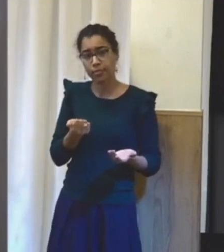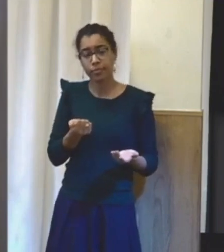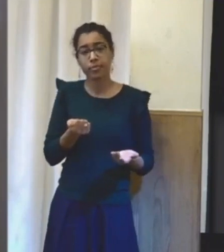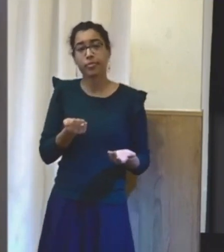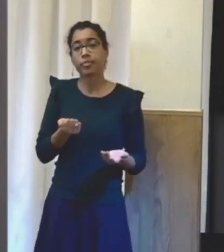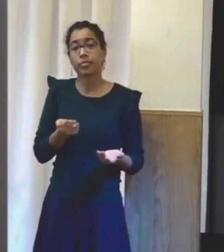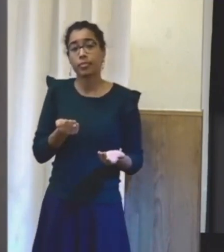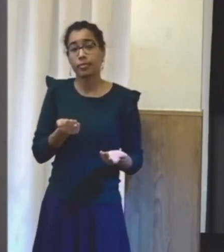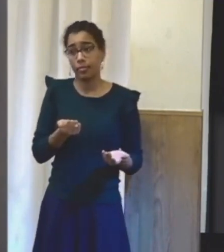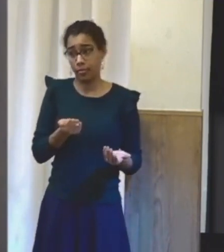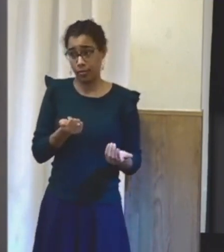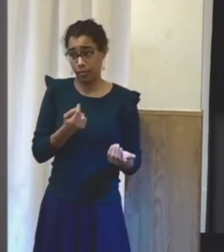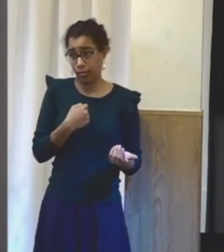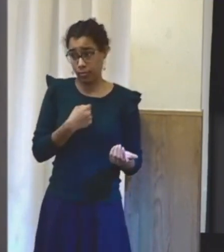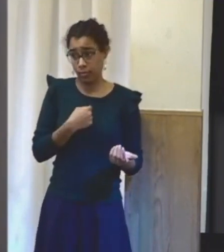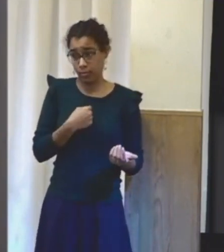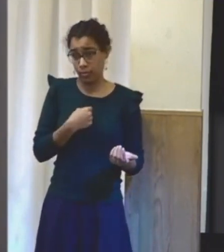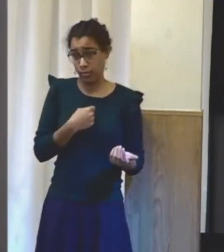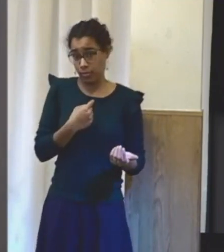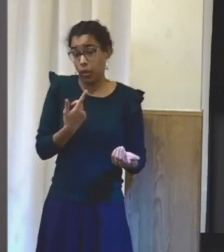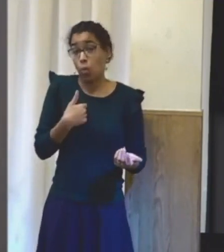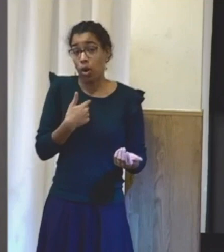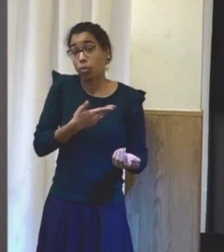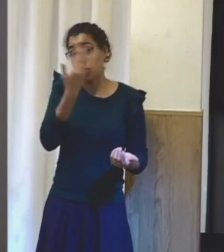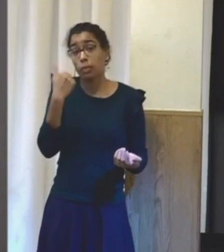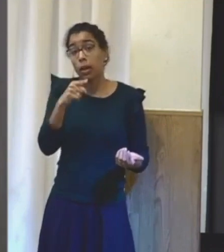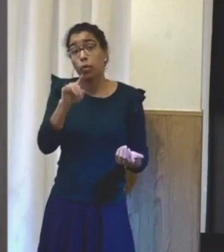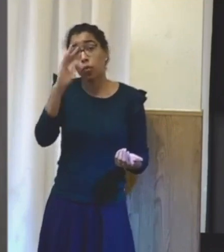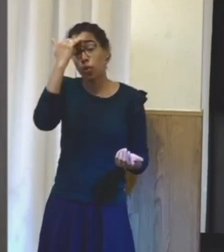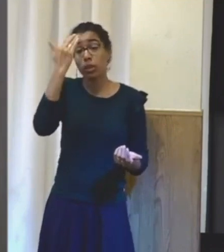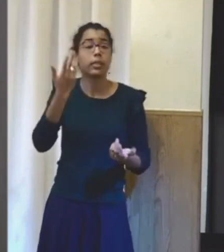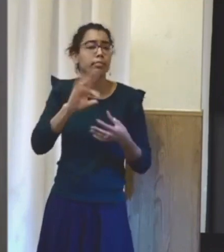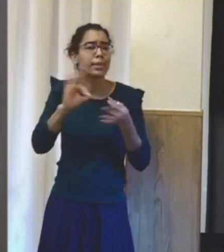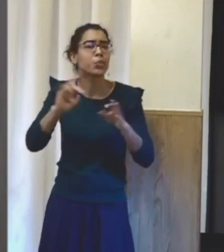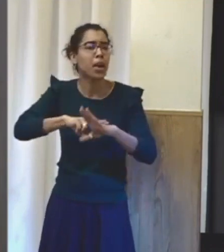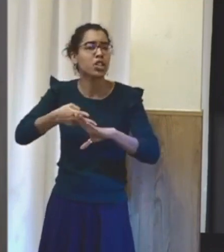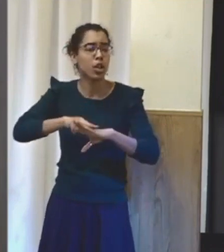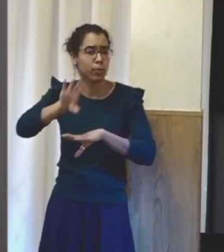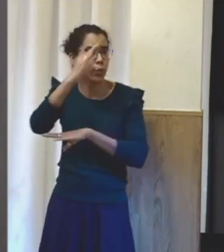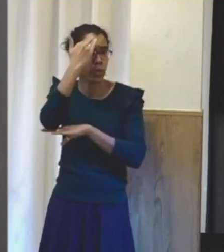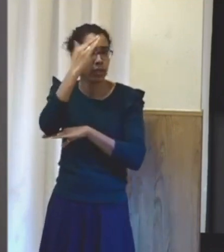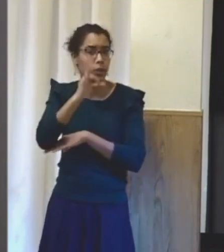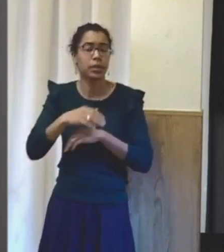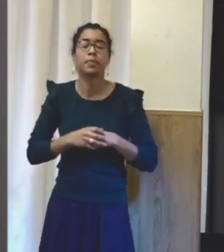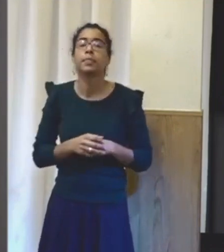Et moi, je ne sais pas, vous aussi, peut-être vous connaissez l'histoire de Job.